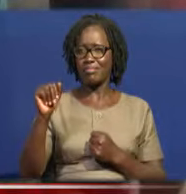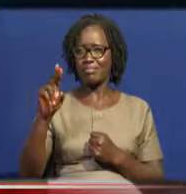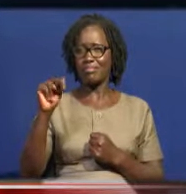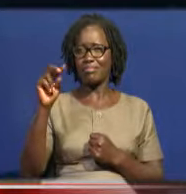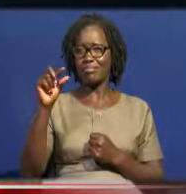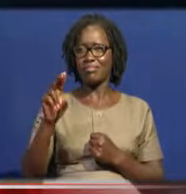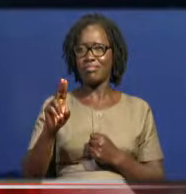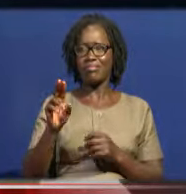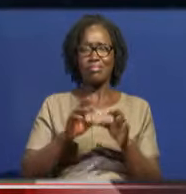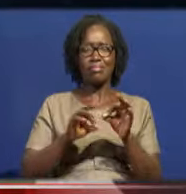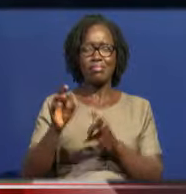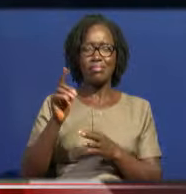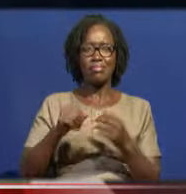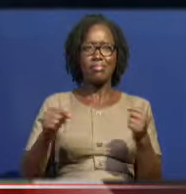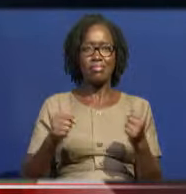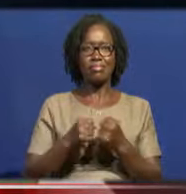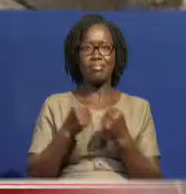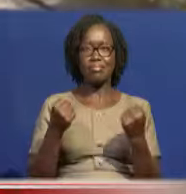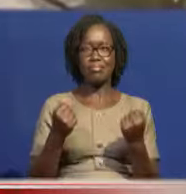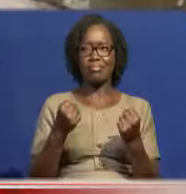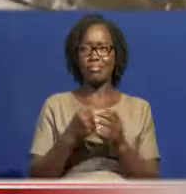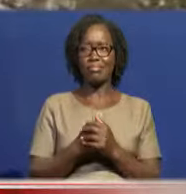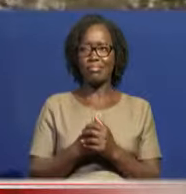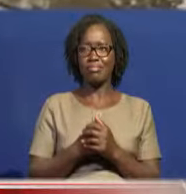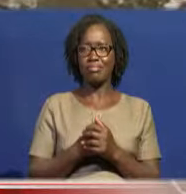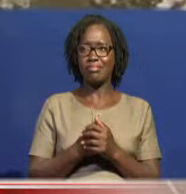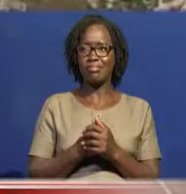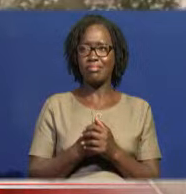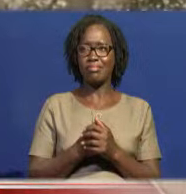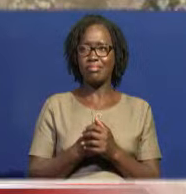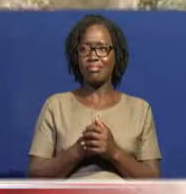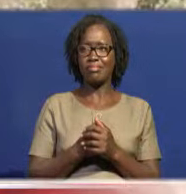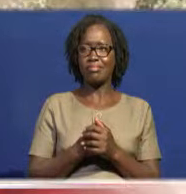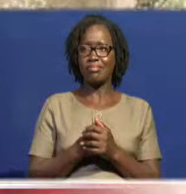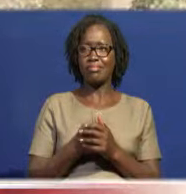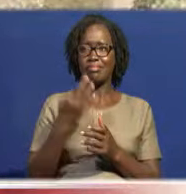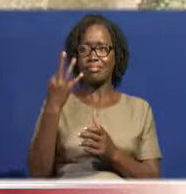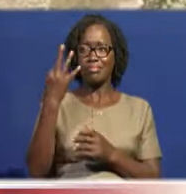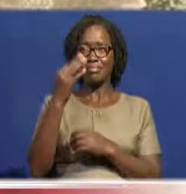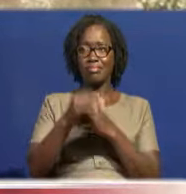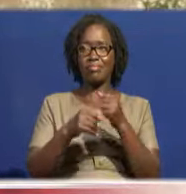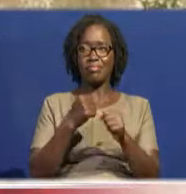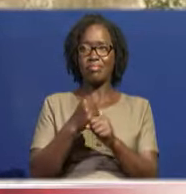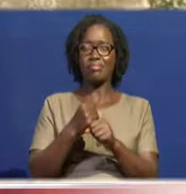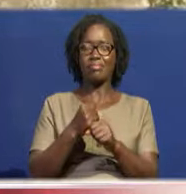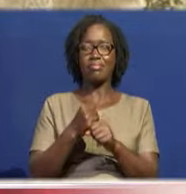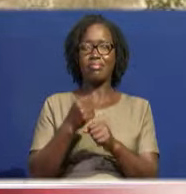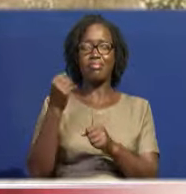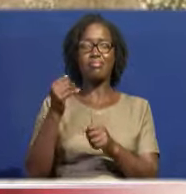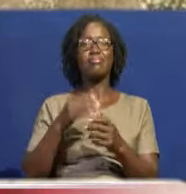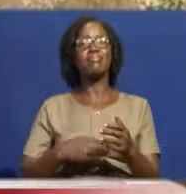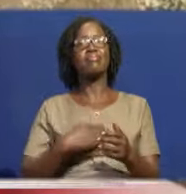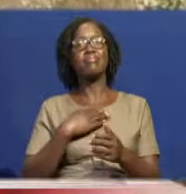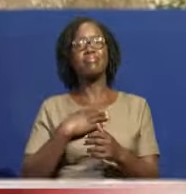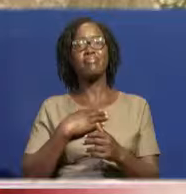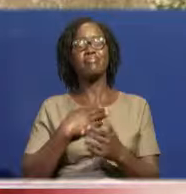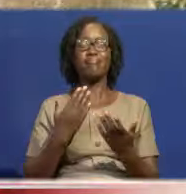wanasimulia matukio yaliyosababisha ajali hiyo. Ni kwa zadia KU. Tulikuwa tumekuja trip ya